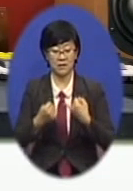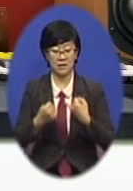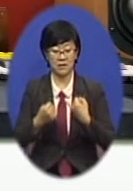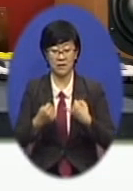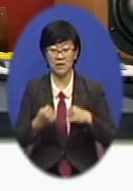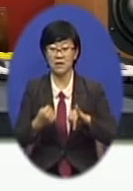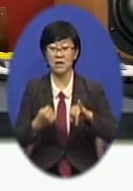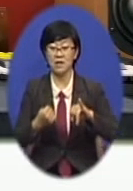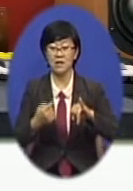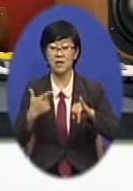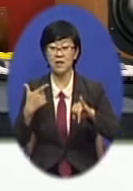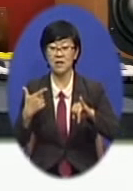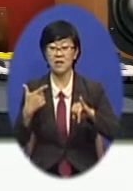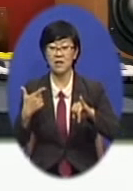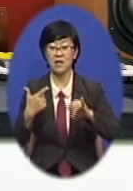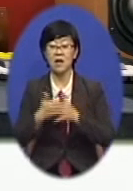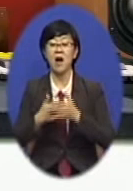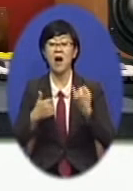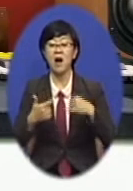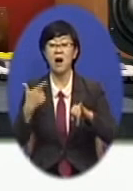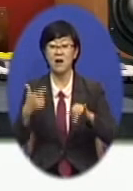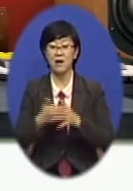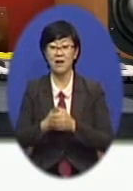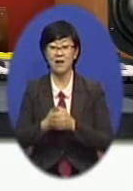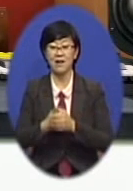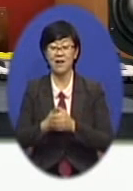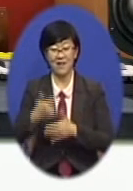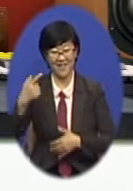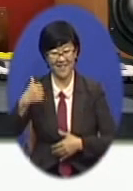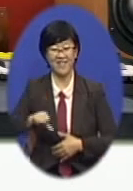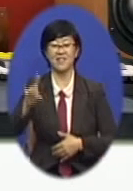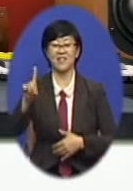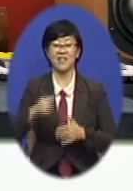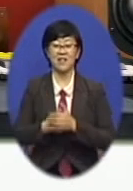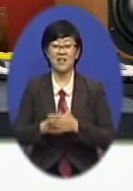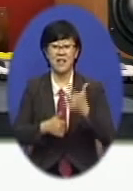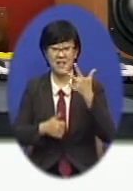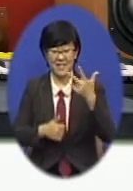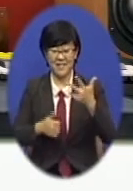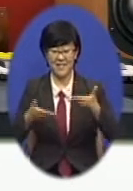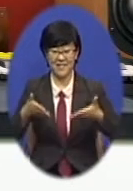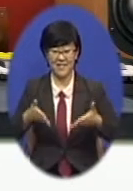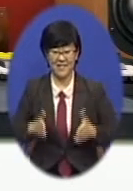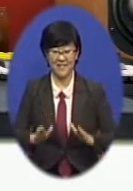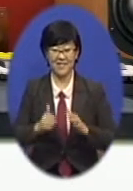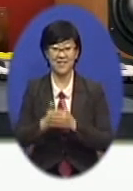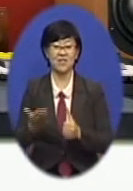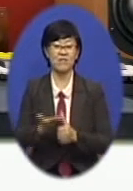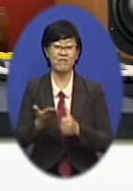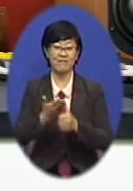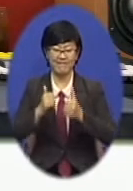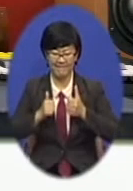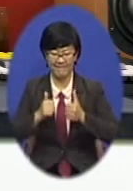사위가 여섯이라고 그랬잖아. 며느리는? 며느리. 아들이 하나. 친남매를 두셨군요. 그거 다 키우느라고